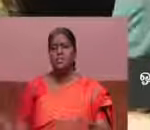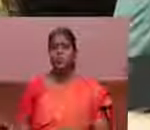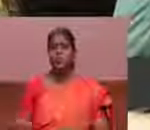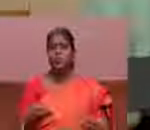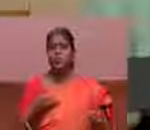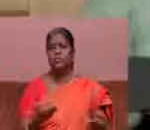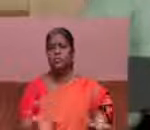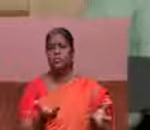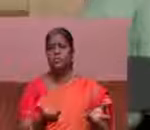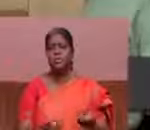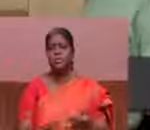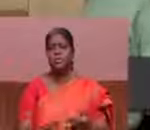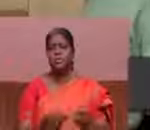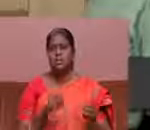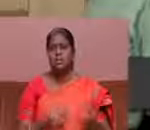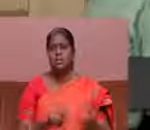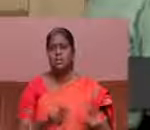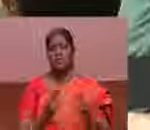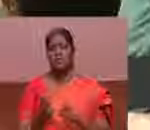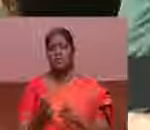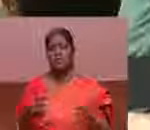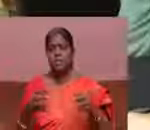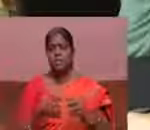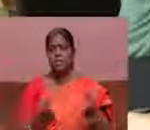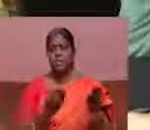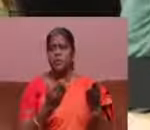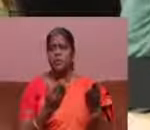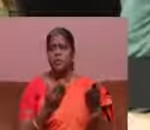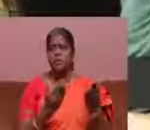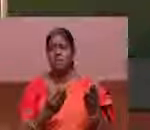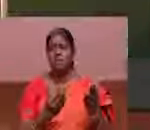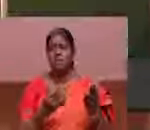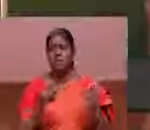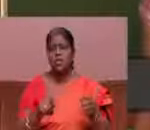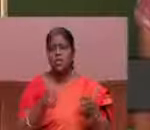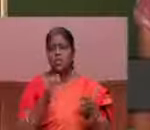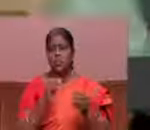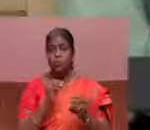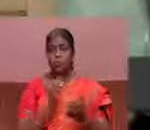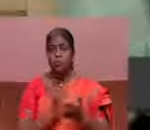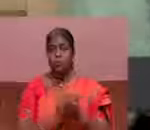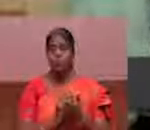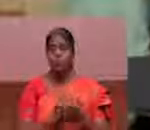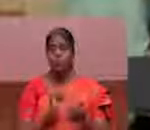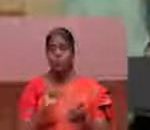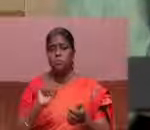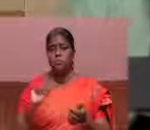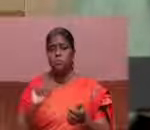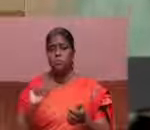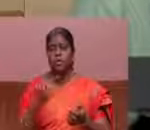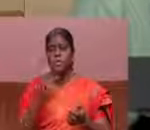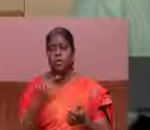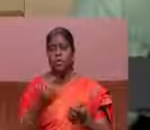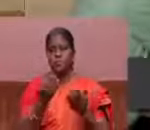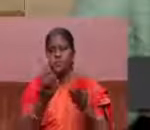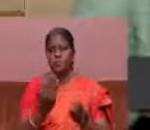போலாமா? நீங்க இன்னைக்கு வேற யாரோடையாவது வாக்களிக்க கம்பெனி என்ன போனீங்களா? இது ஒரு உறுதிமொழி படிவம். உங்க பேர்